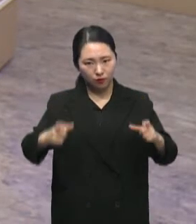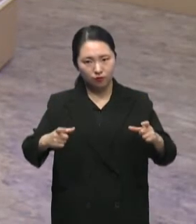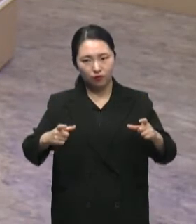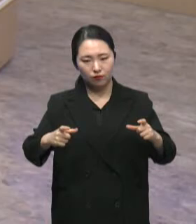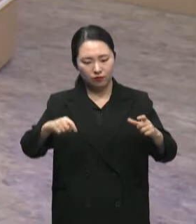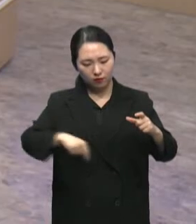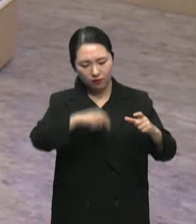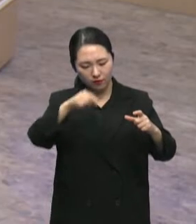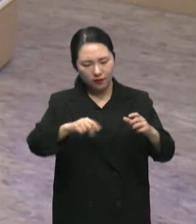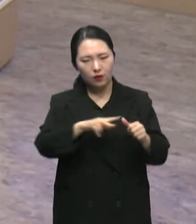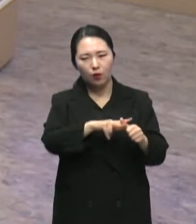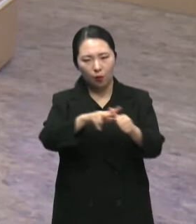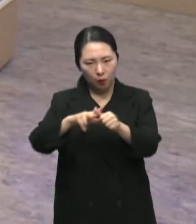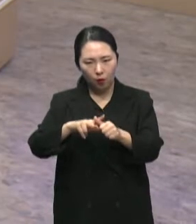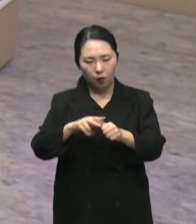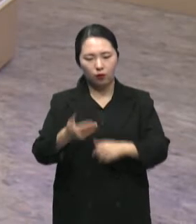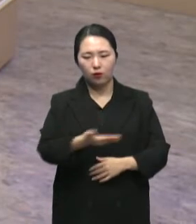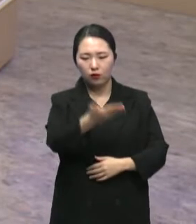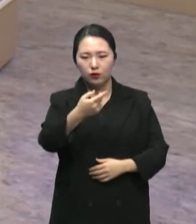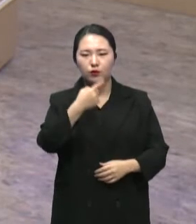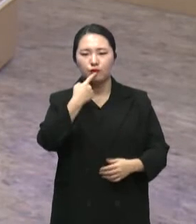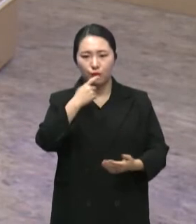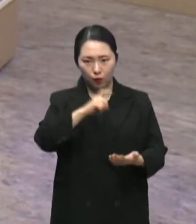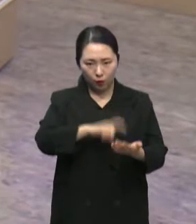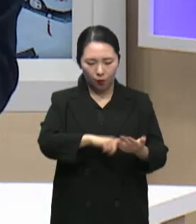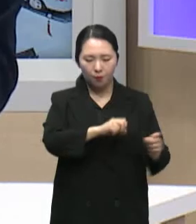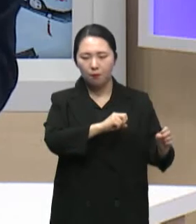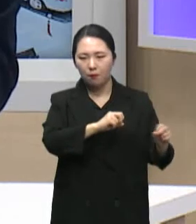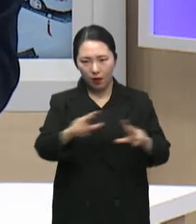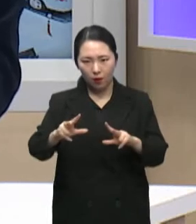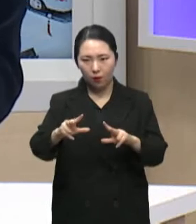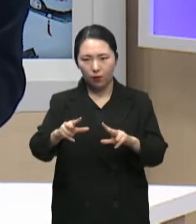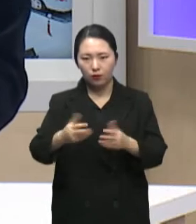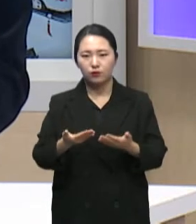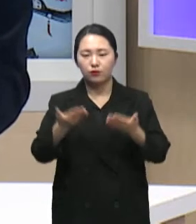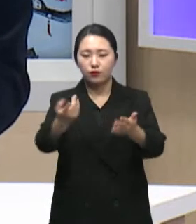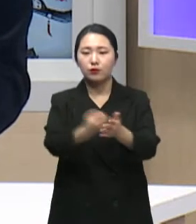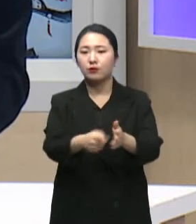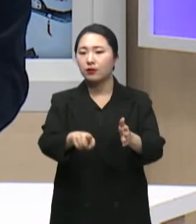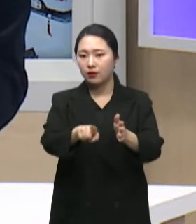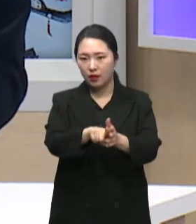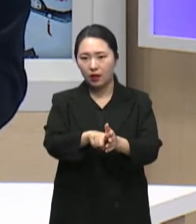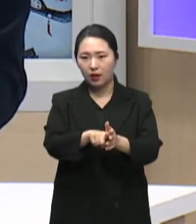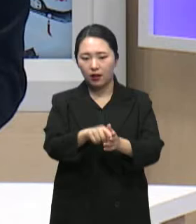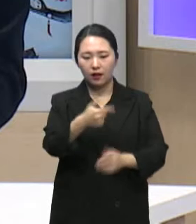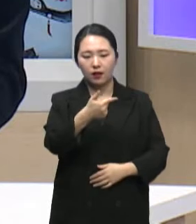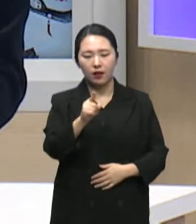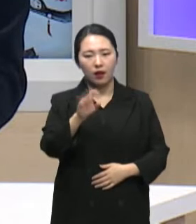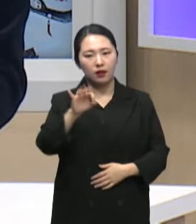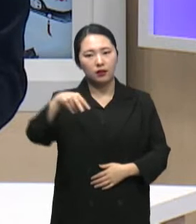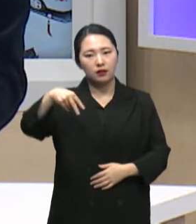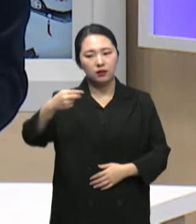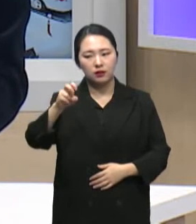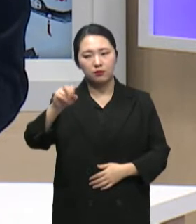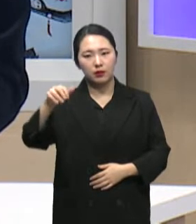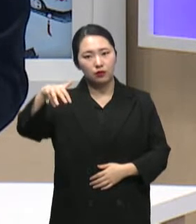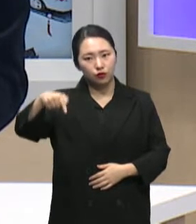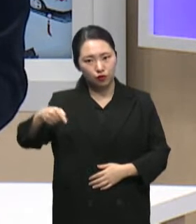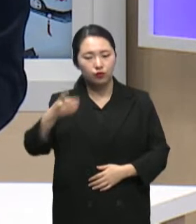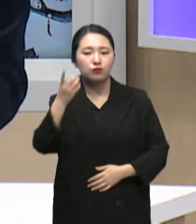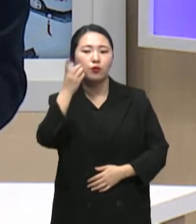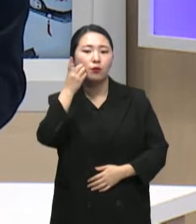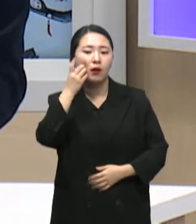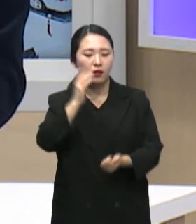정보를 주민들에게 쉽고 신속하게 제공하고자 미 출구 소식지 나 있음이 쭈 모바일